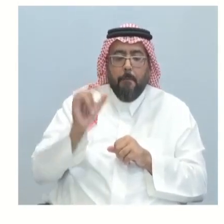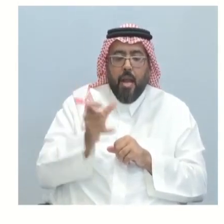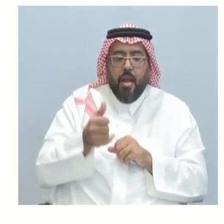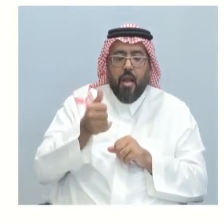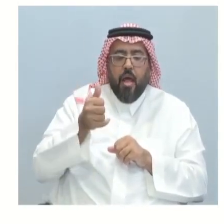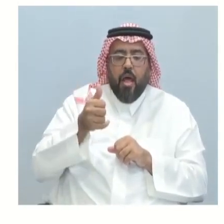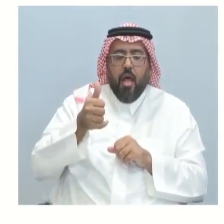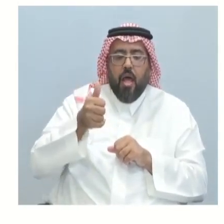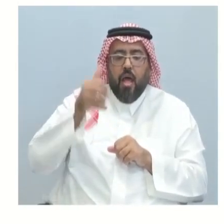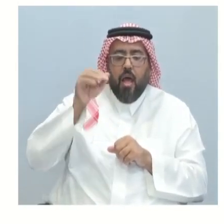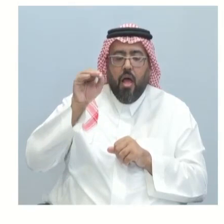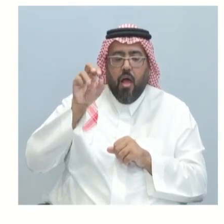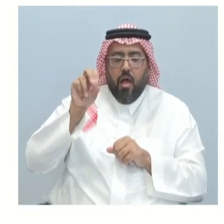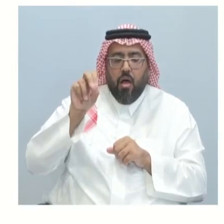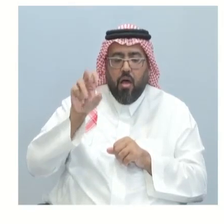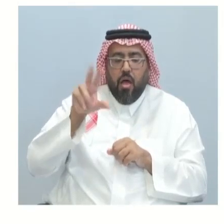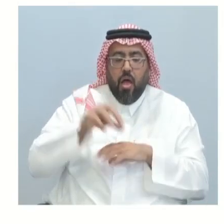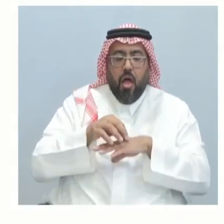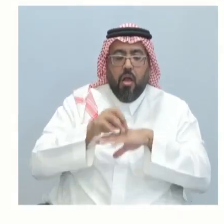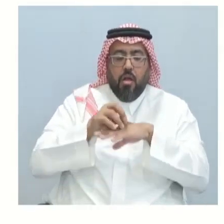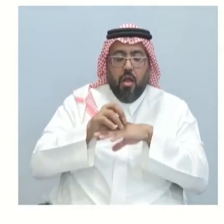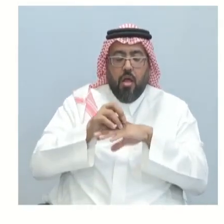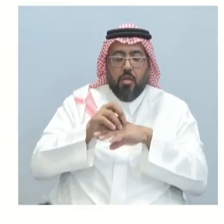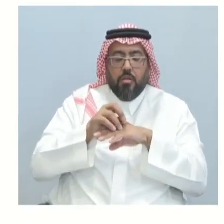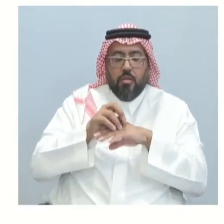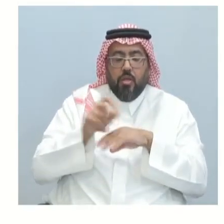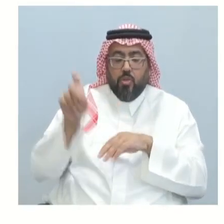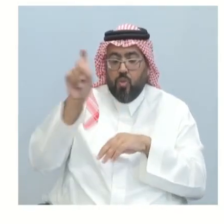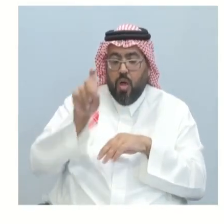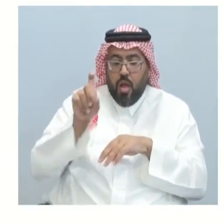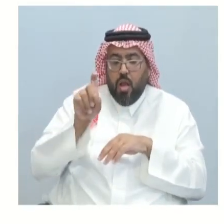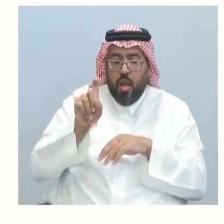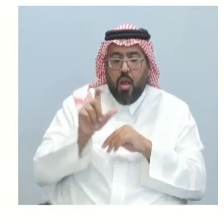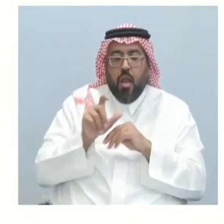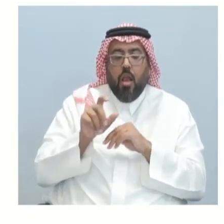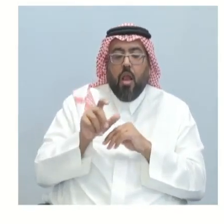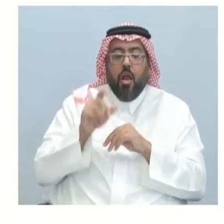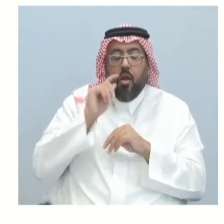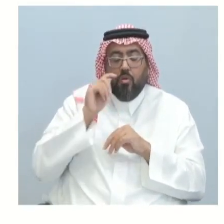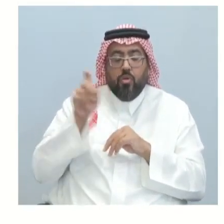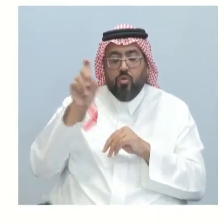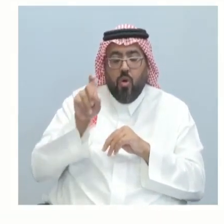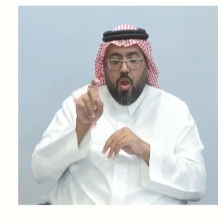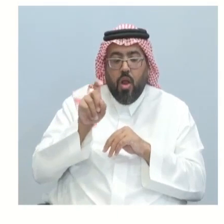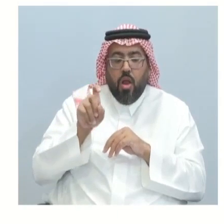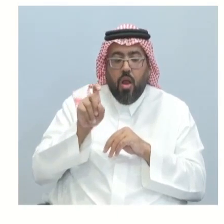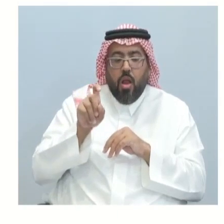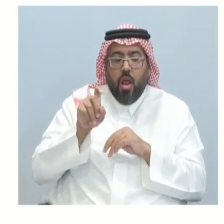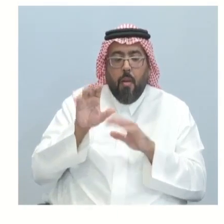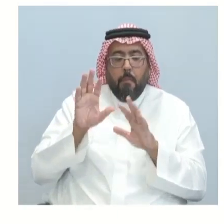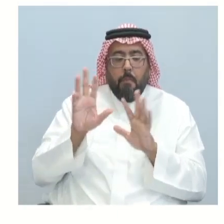صحابتي لاحظوا يسال هذا الرجل جاء